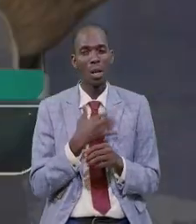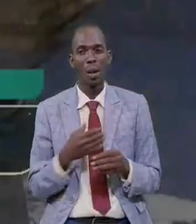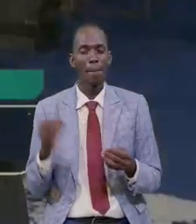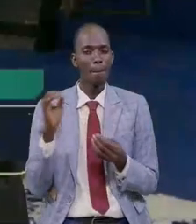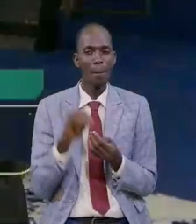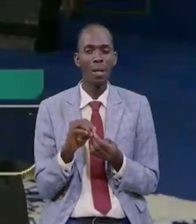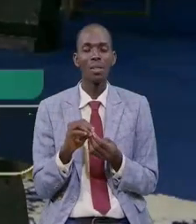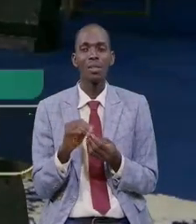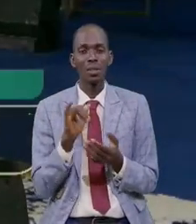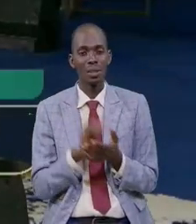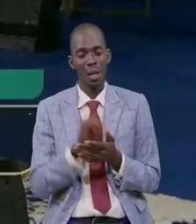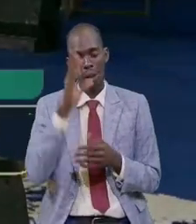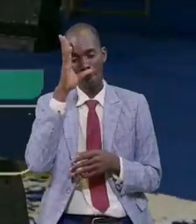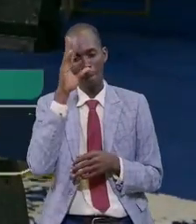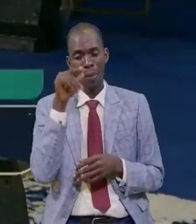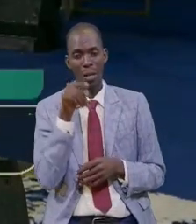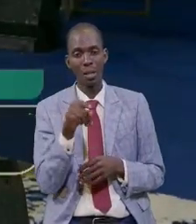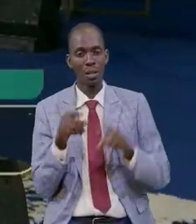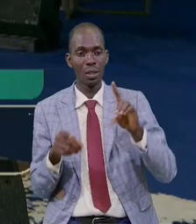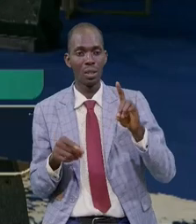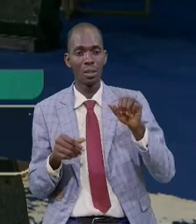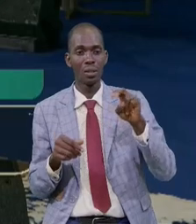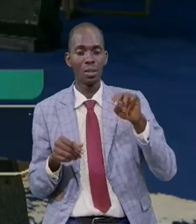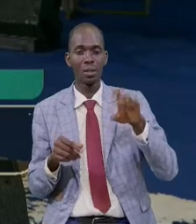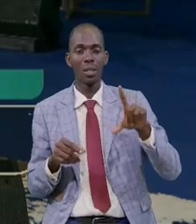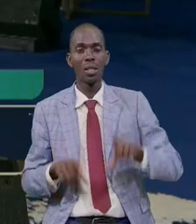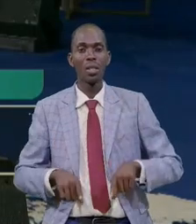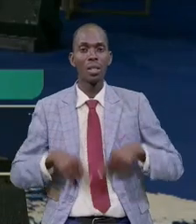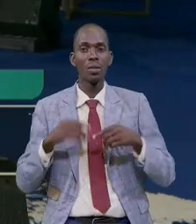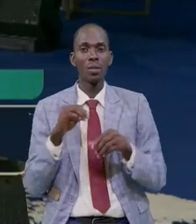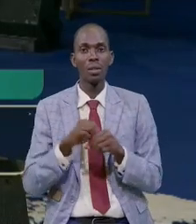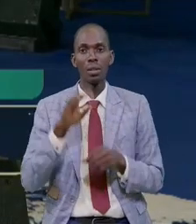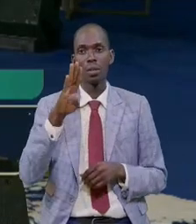plus ce homme a vécu en Babylone